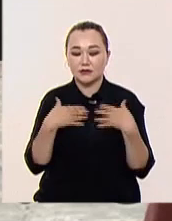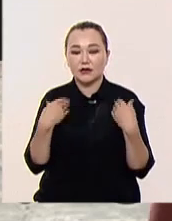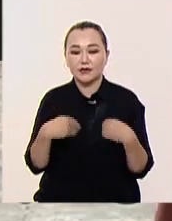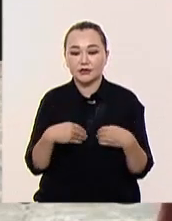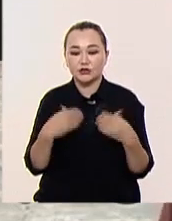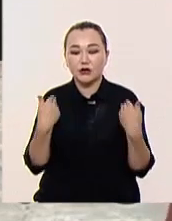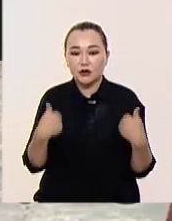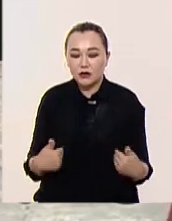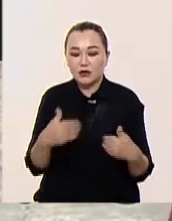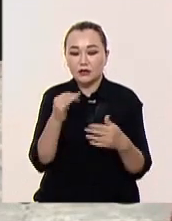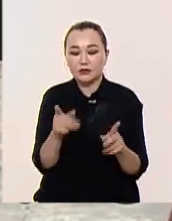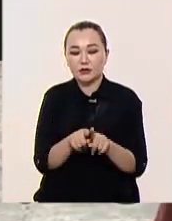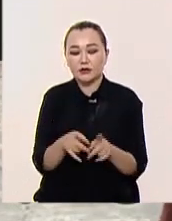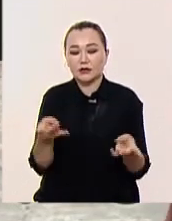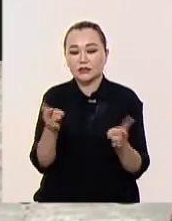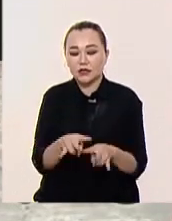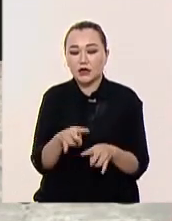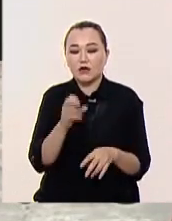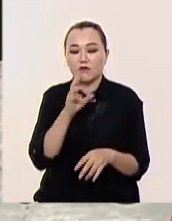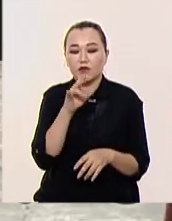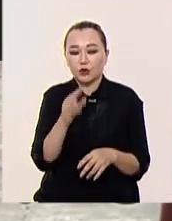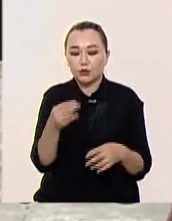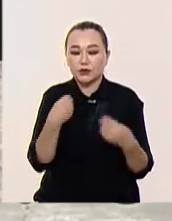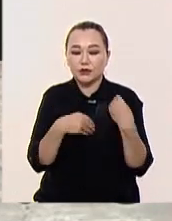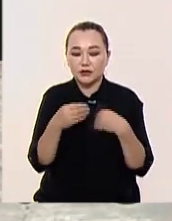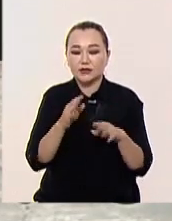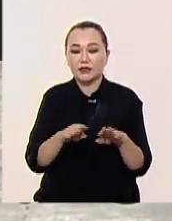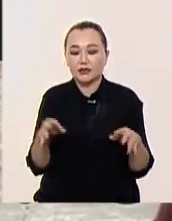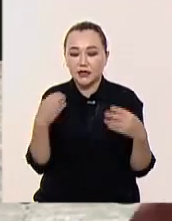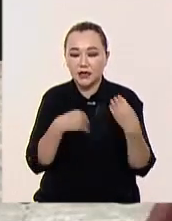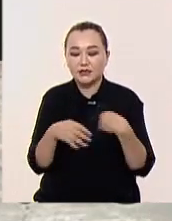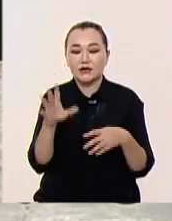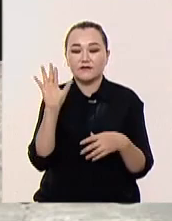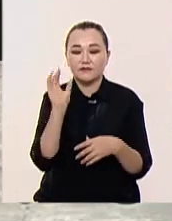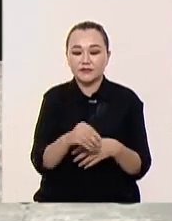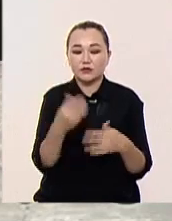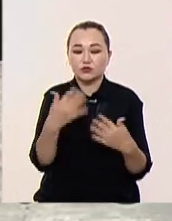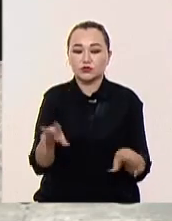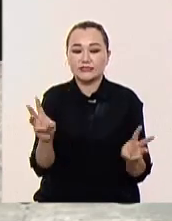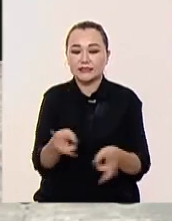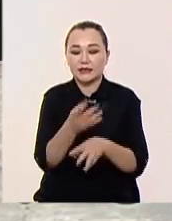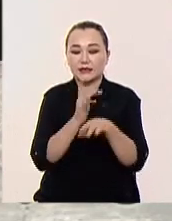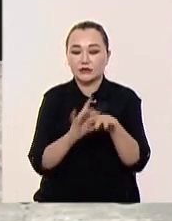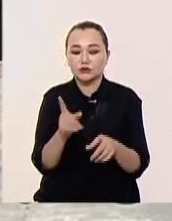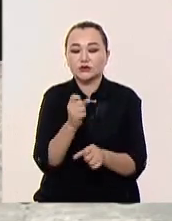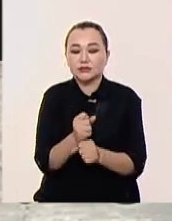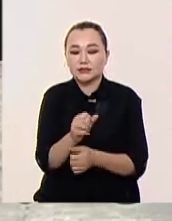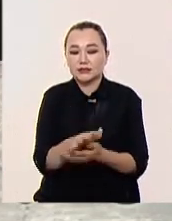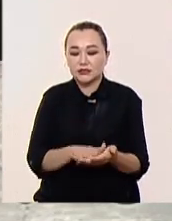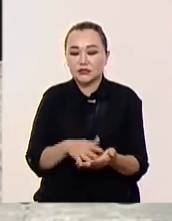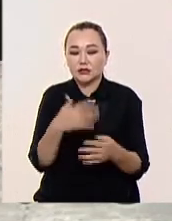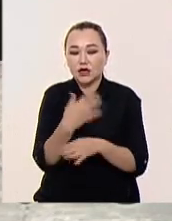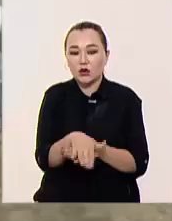киімімізбен солай ғана қалдық. Немерелерімнің киімдері, балаларымның киімдері бәрі де кетті. Не істейміз енді?